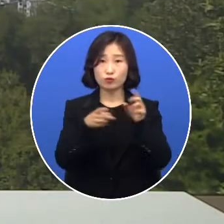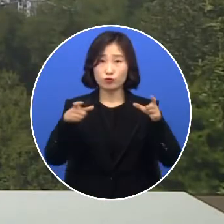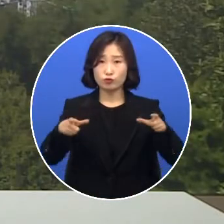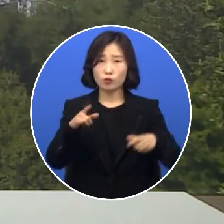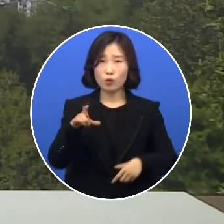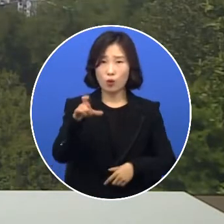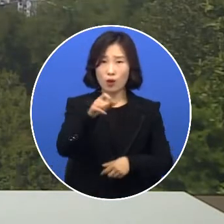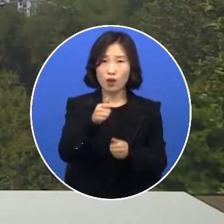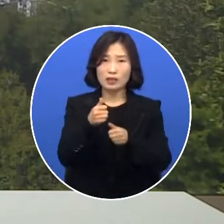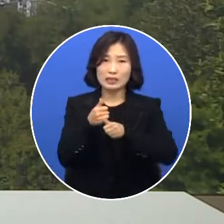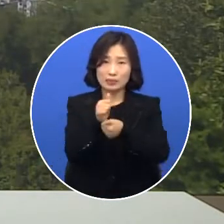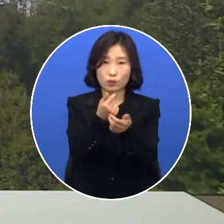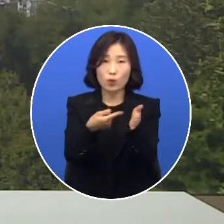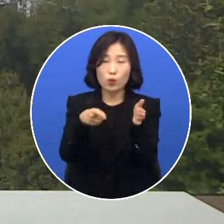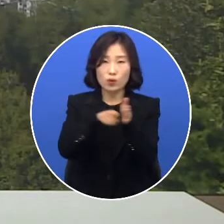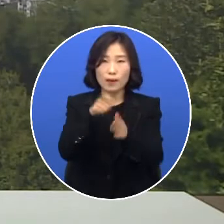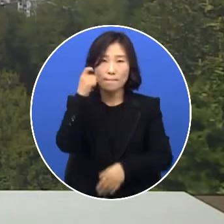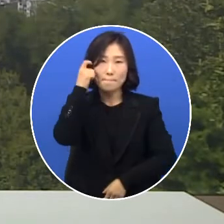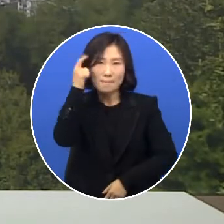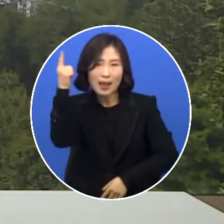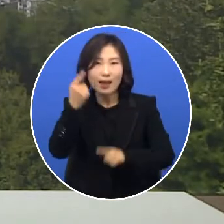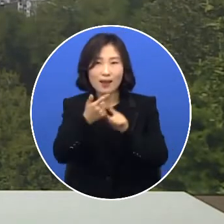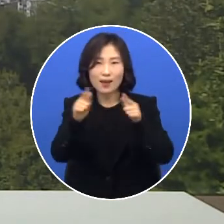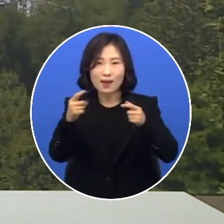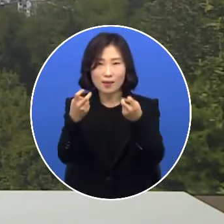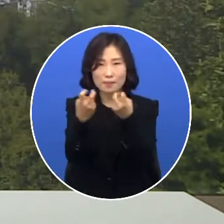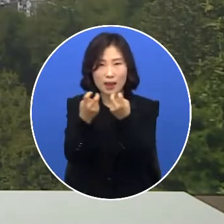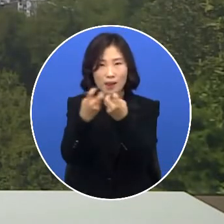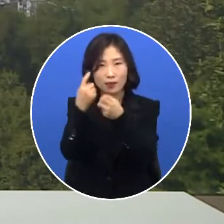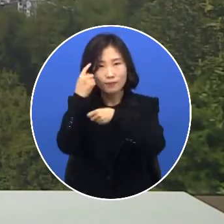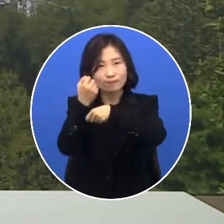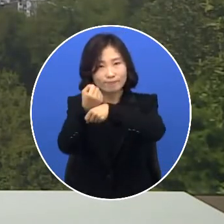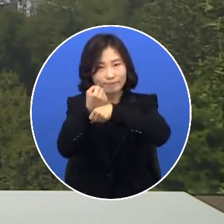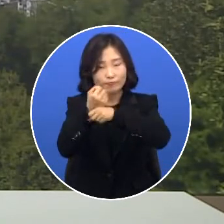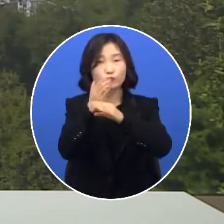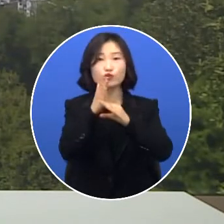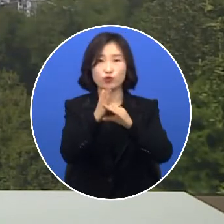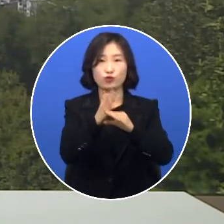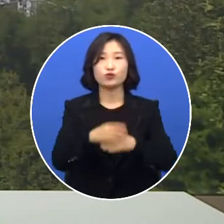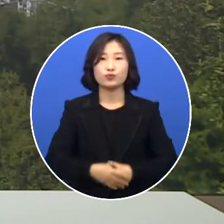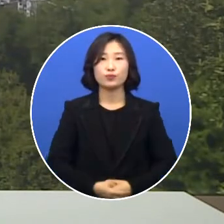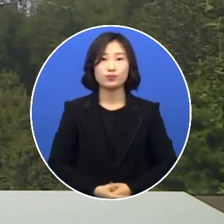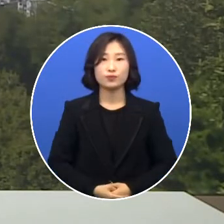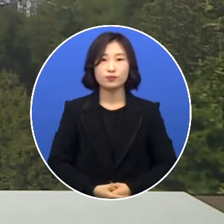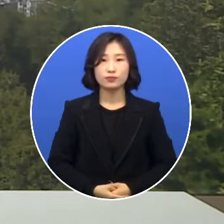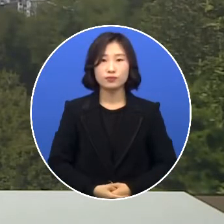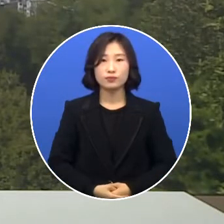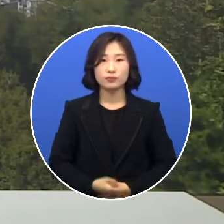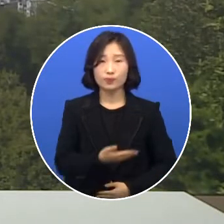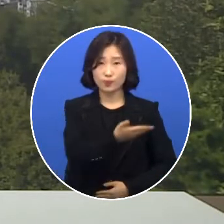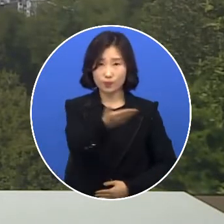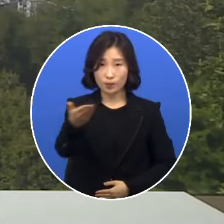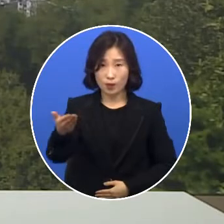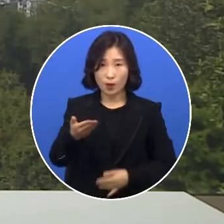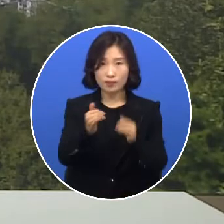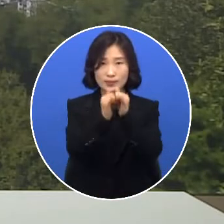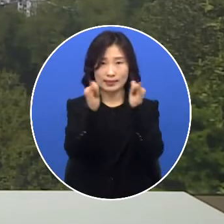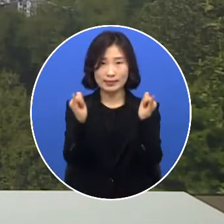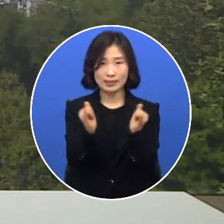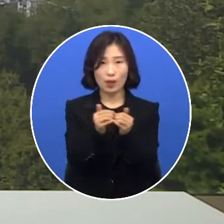중랑구는 코로나19를 극복하기 위해 창의적이고 다양한 방법의 노력을 아끼지 않고 있습니다. 구민